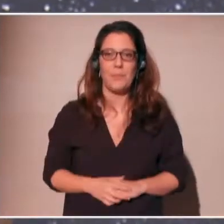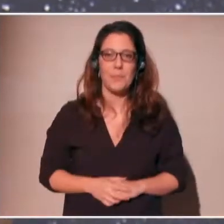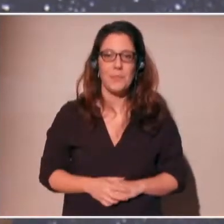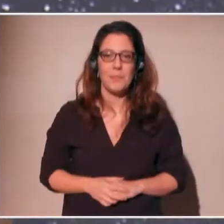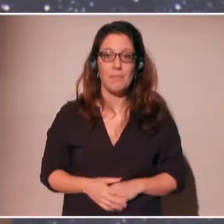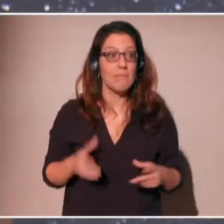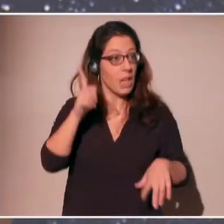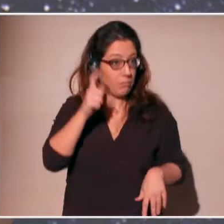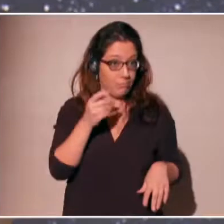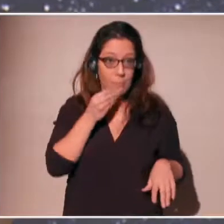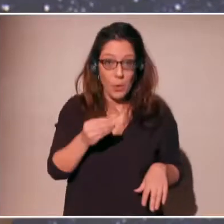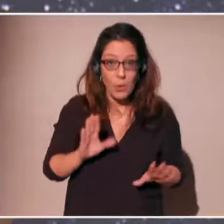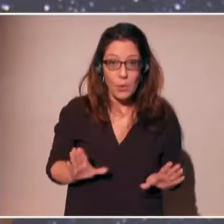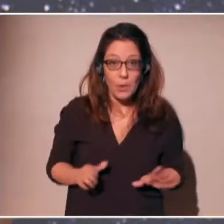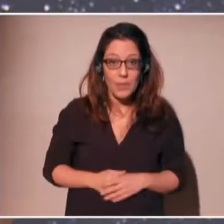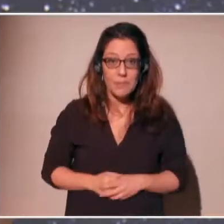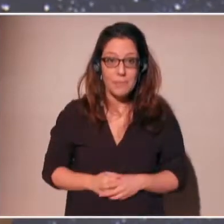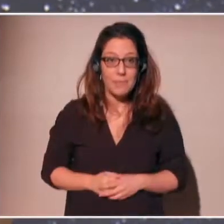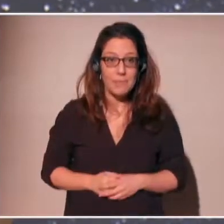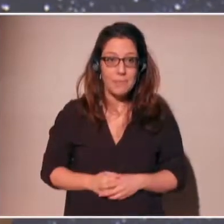Puis-je commencer?